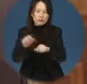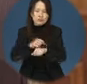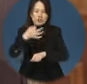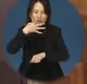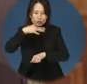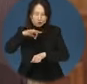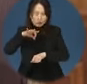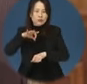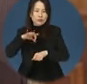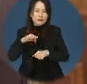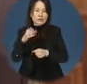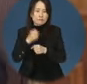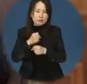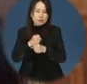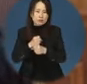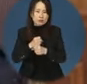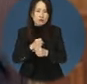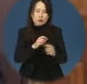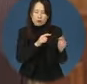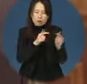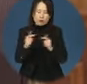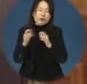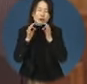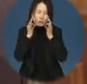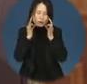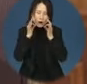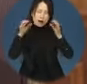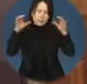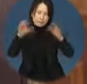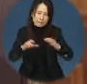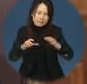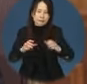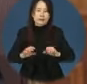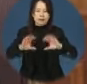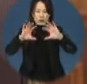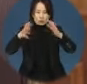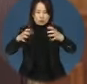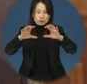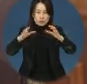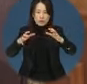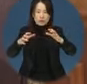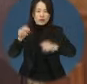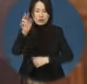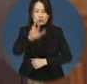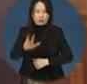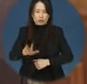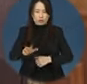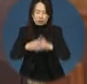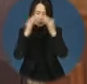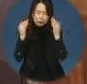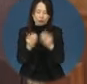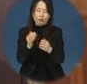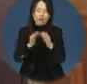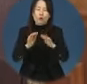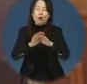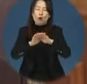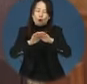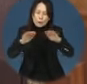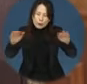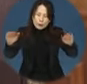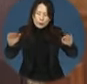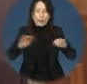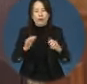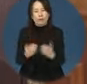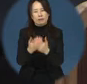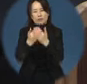만드는 것 등을 해서 저도 국가 전체가 또 국토 전체가 아래 야죠 걸 고루 잘사는 것을 만들려고